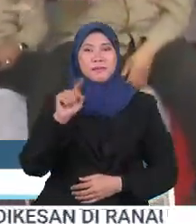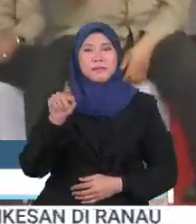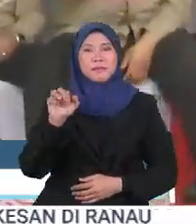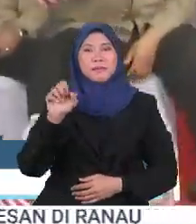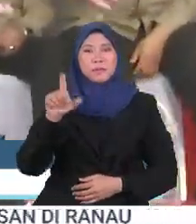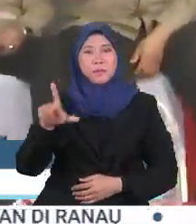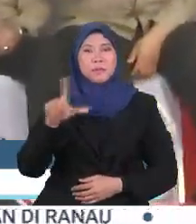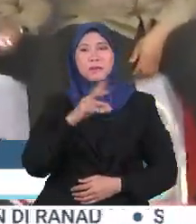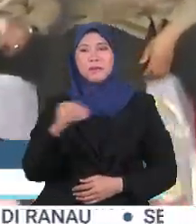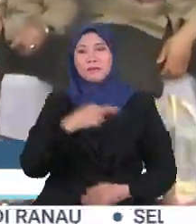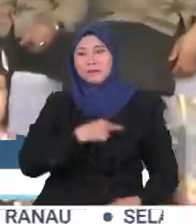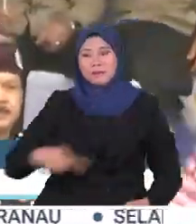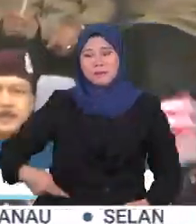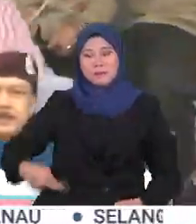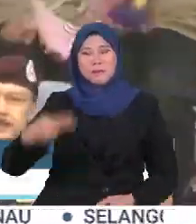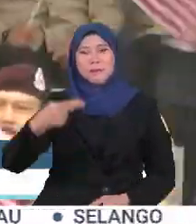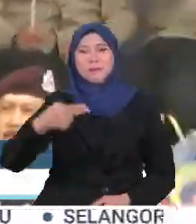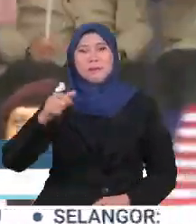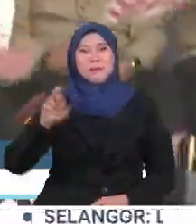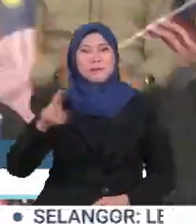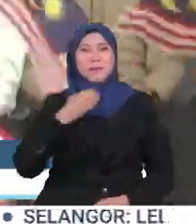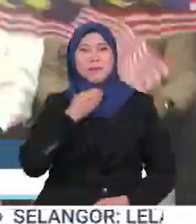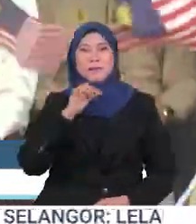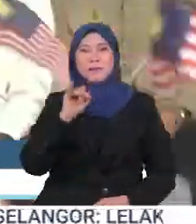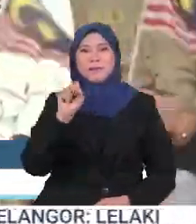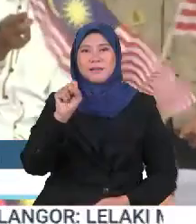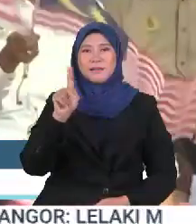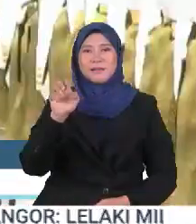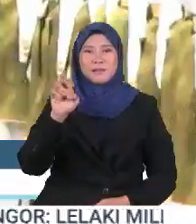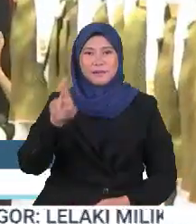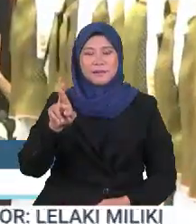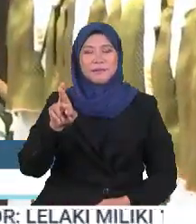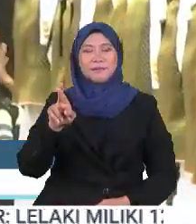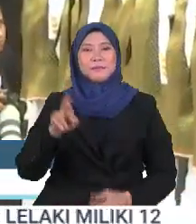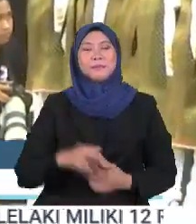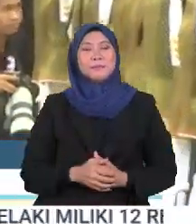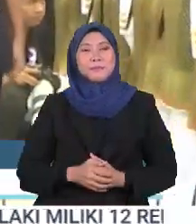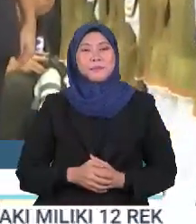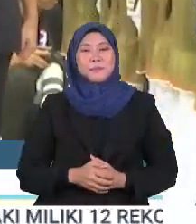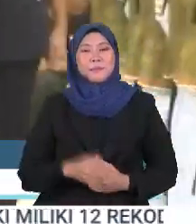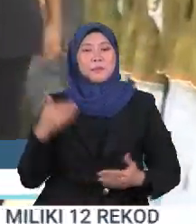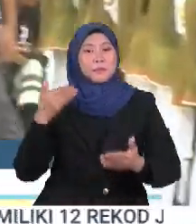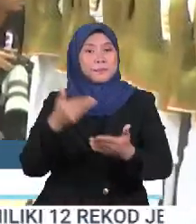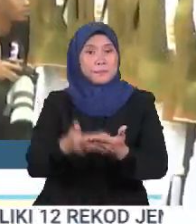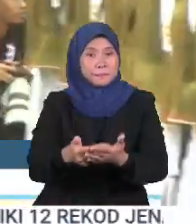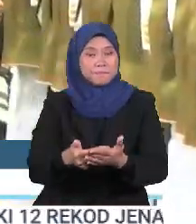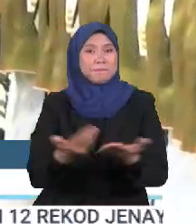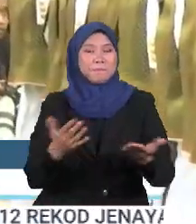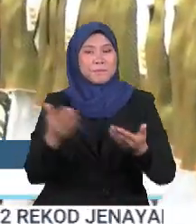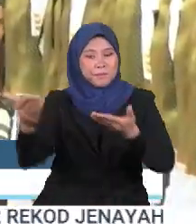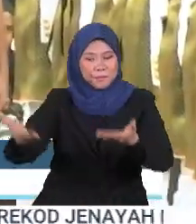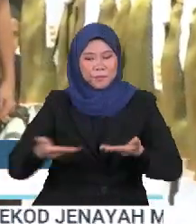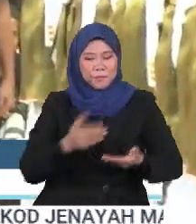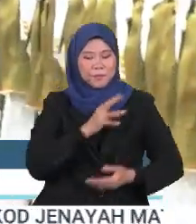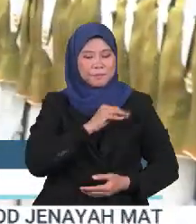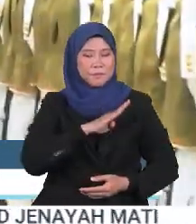Idris Shah dan Raja di Hilir Perak, Raja Iskandar Zulkarnain Sultan Idris Shah. Ketibaan baginda disambut Menteri Besar